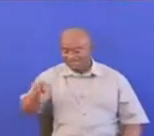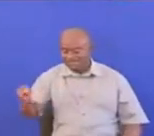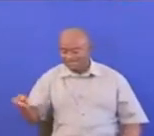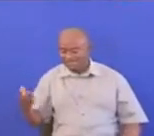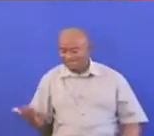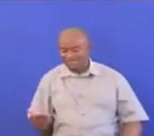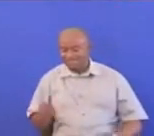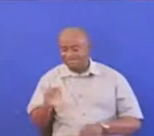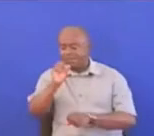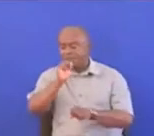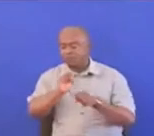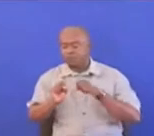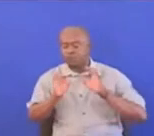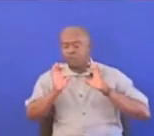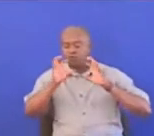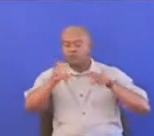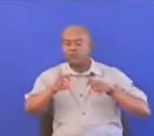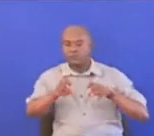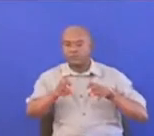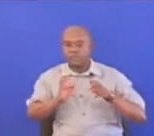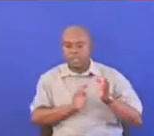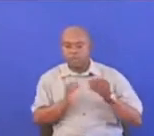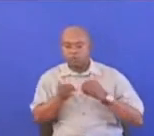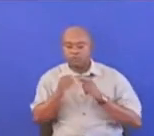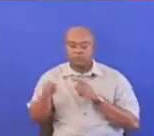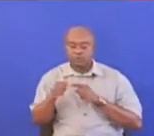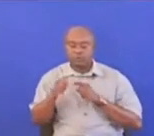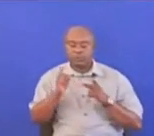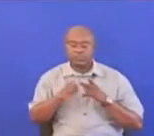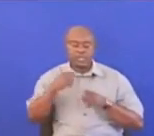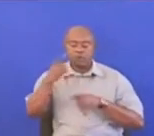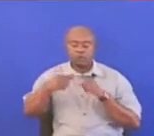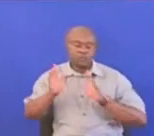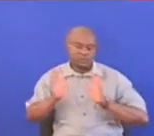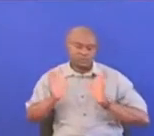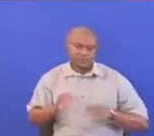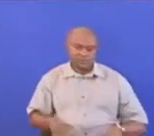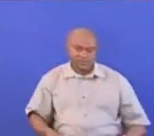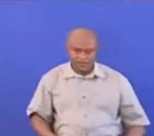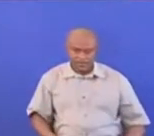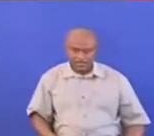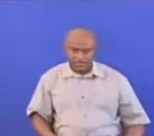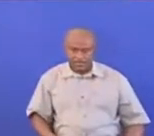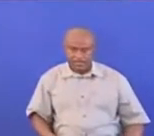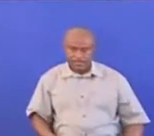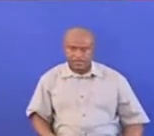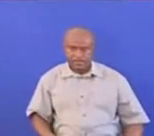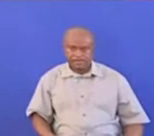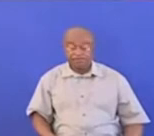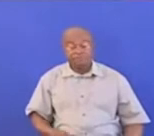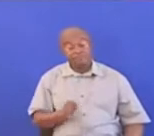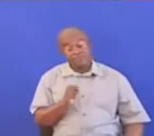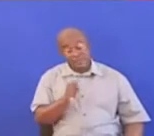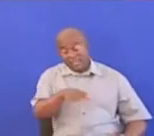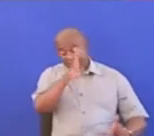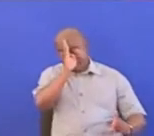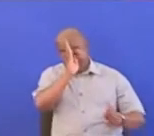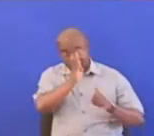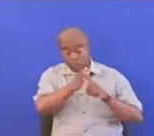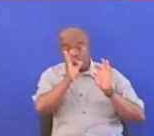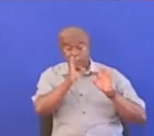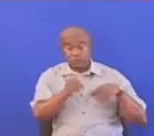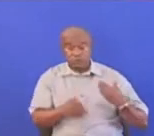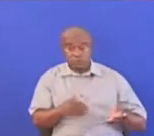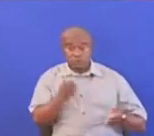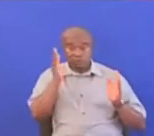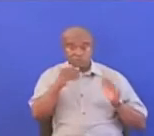kuzuia uvamizi na kuweza kudhibiti migogoro tena isiweze kuendelea. Kwa nia hii njema ya dhati ambayo Mheshimiwa